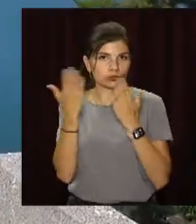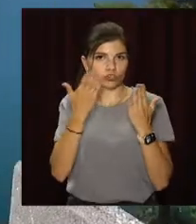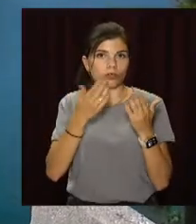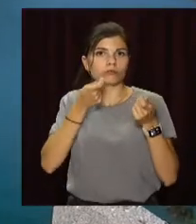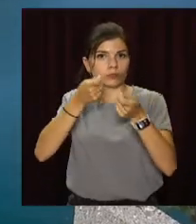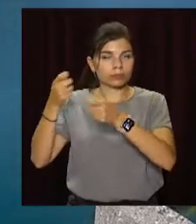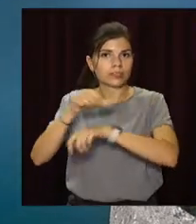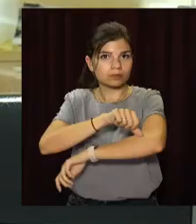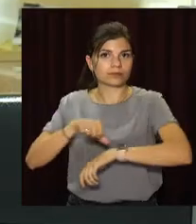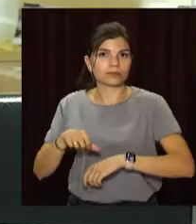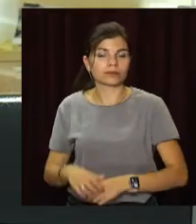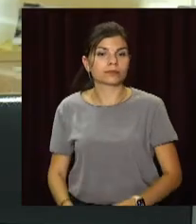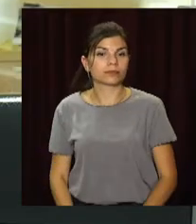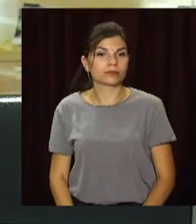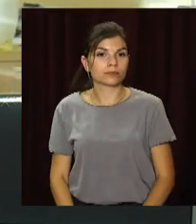світу.